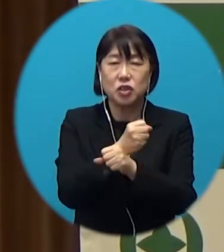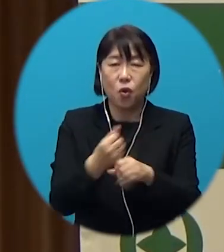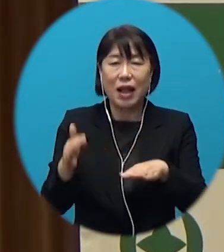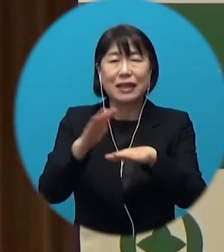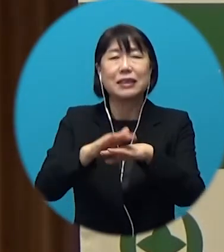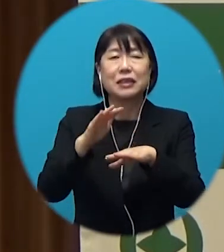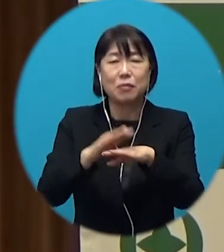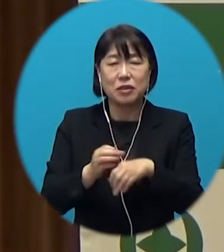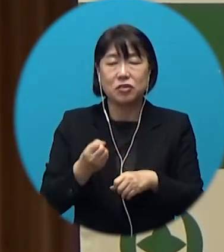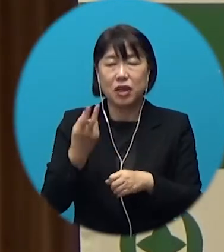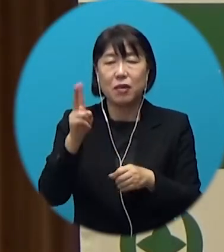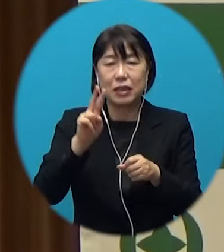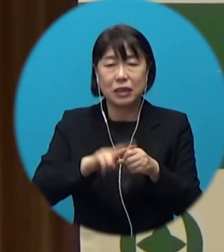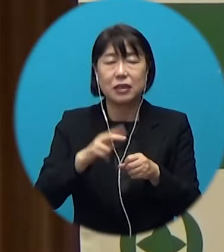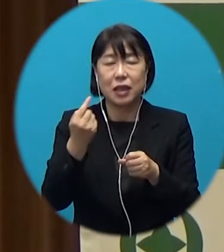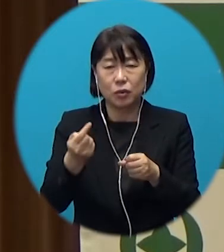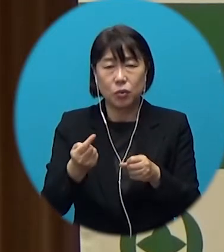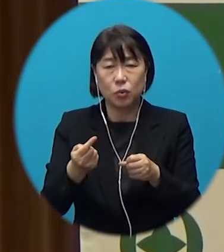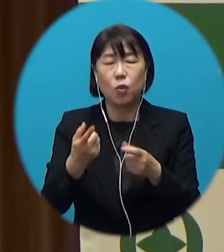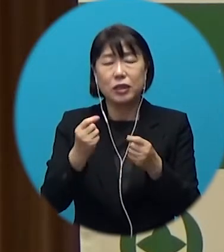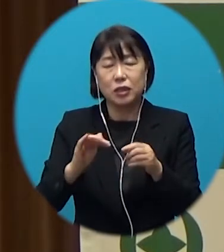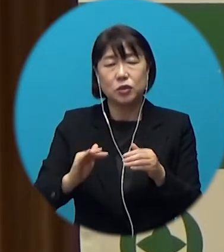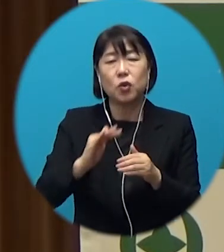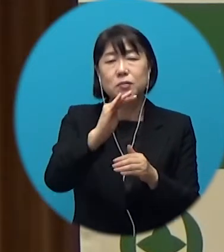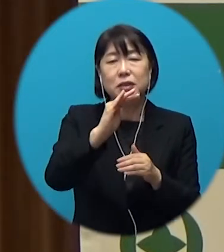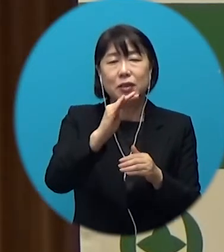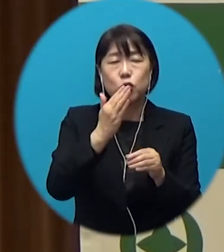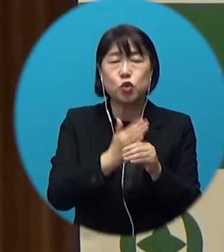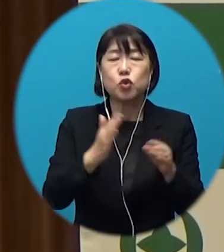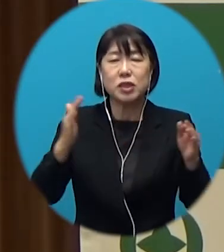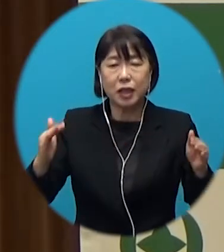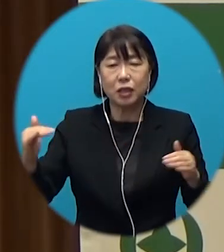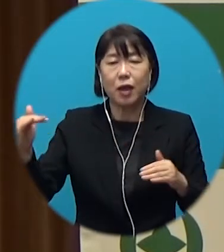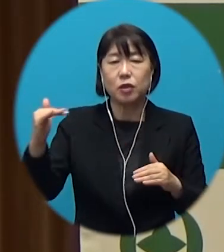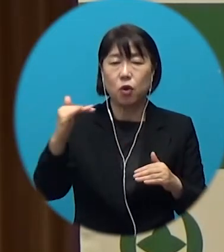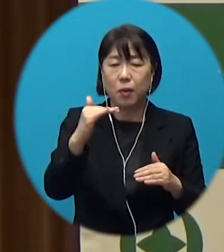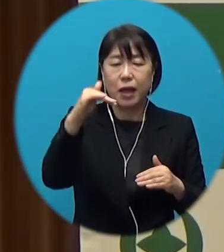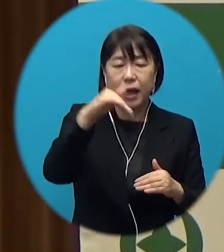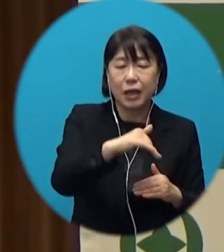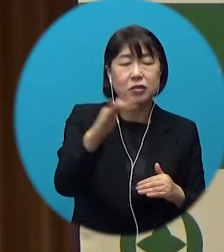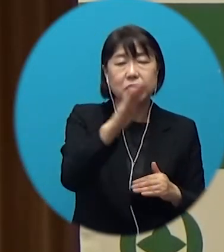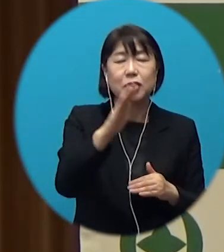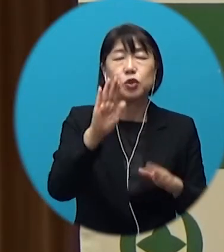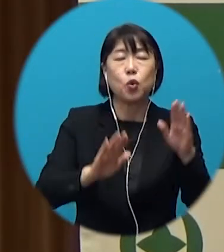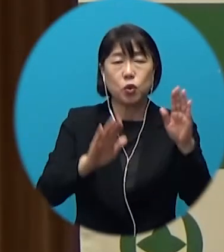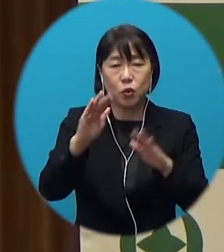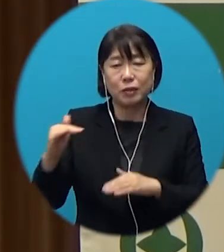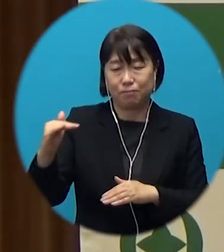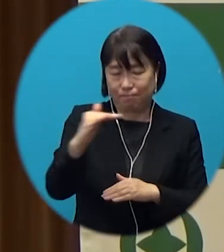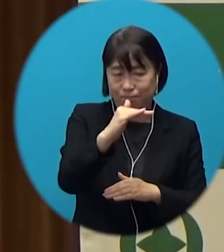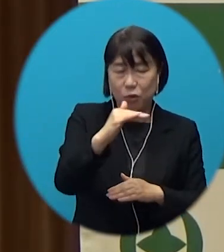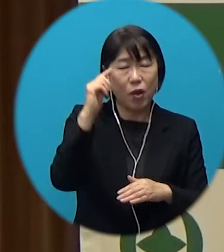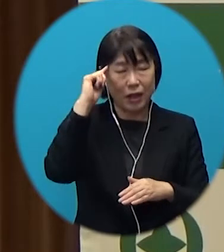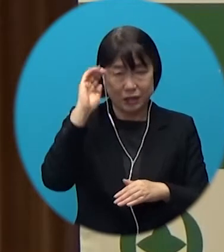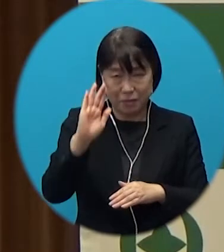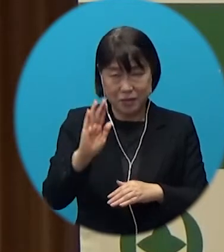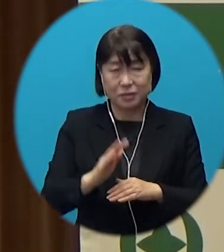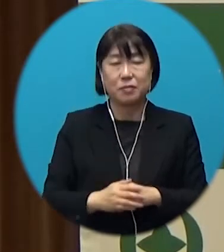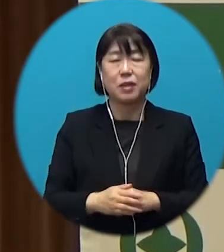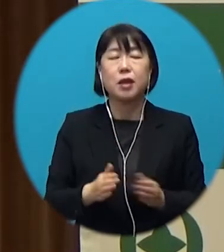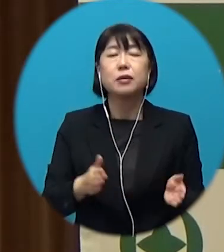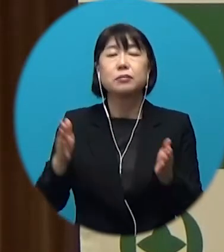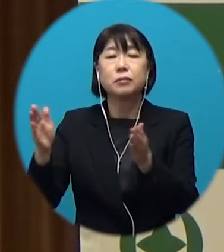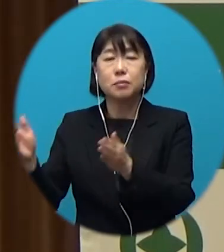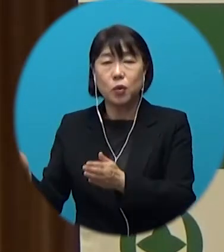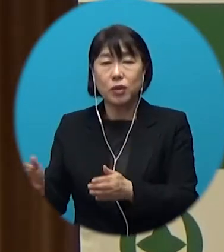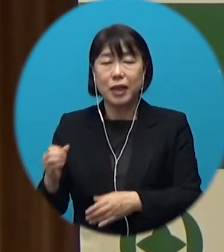和2年度にして増加はしますけれども、中長期には悪化させない形にしていきたいと考えております。一方で、基金管理